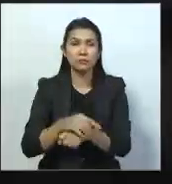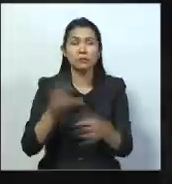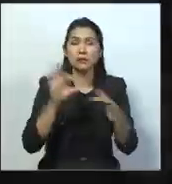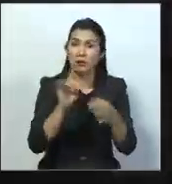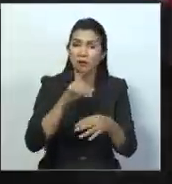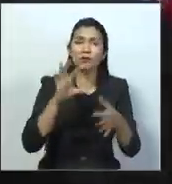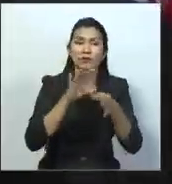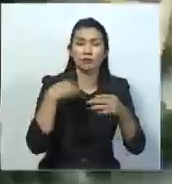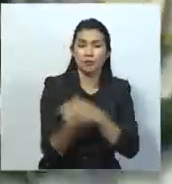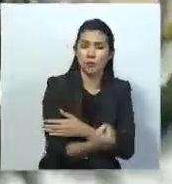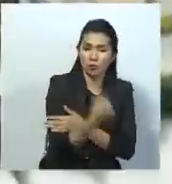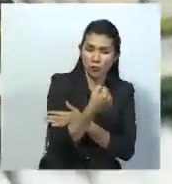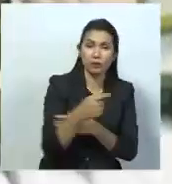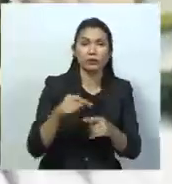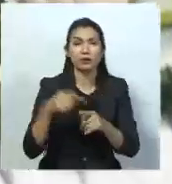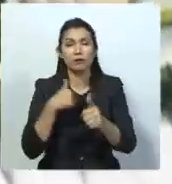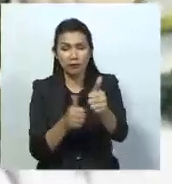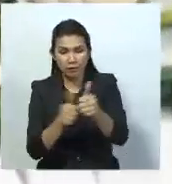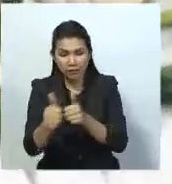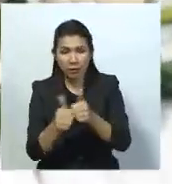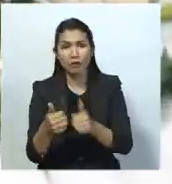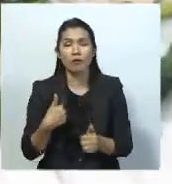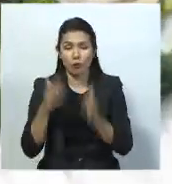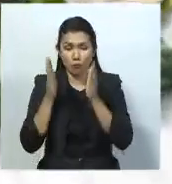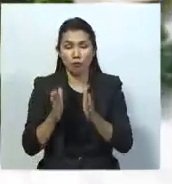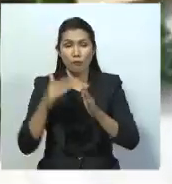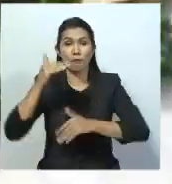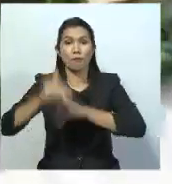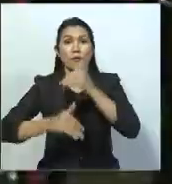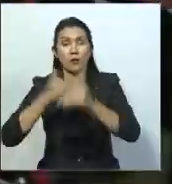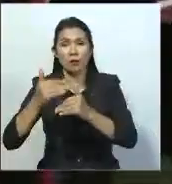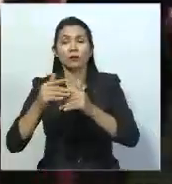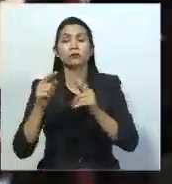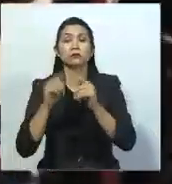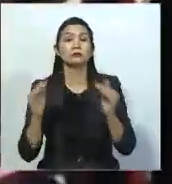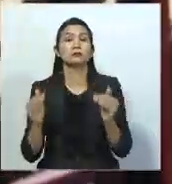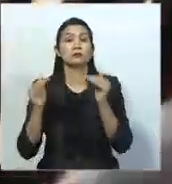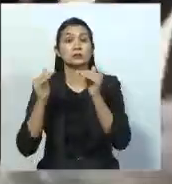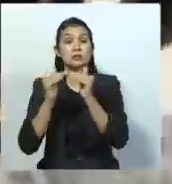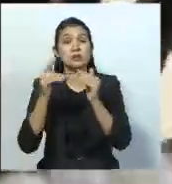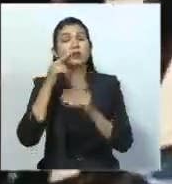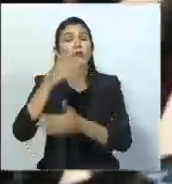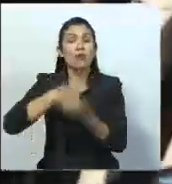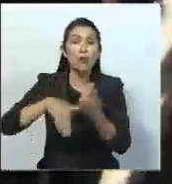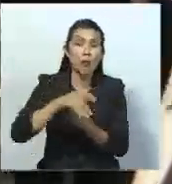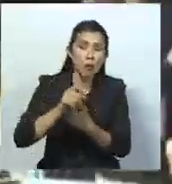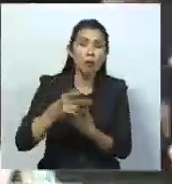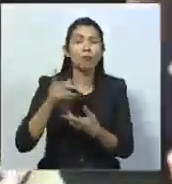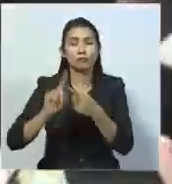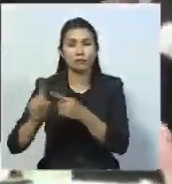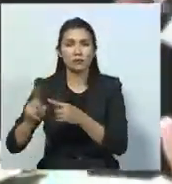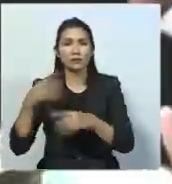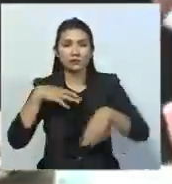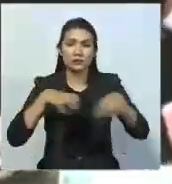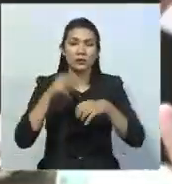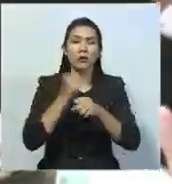ความสามารถในการแข่งขันการพัฒนาคนความเสมอภาคคุณภาพชีวิตและสิ่งแวดล้อมและการพัฒนาการบริหารจัดการภาครัฐ